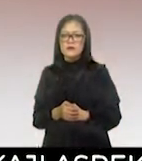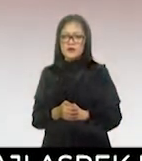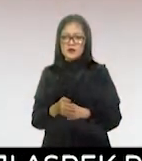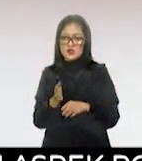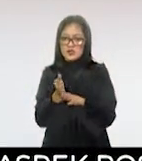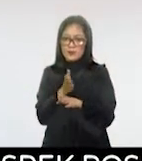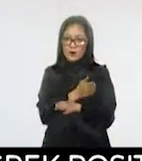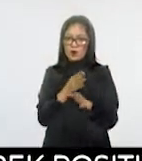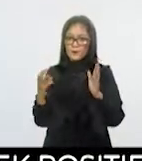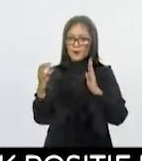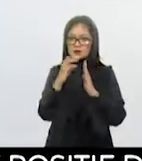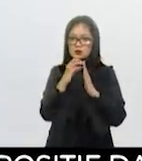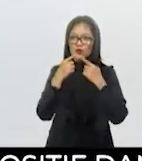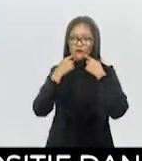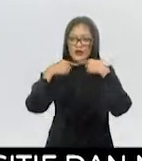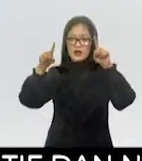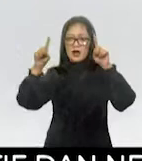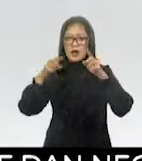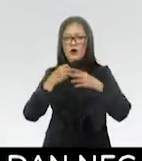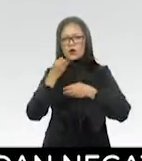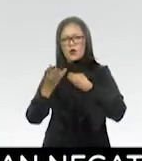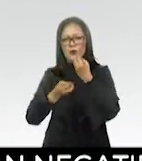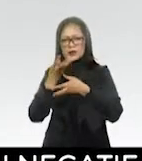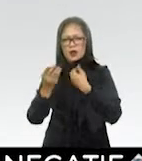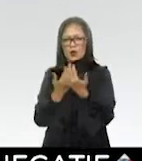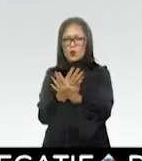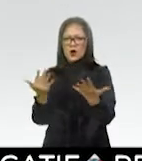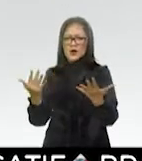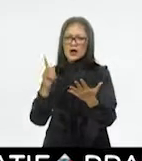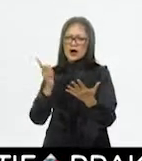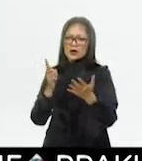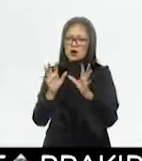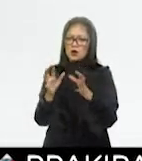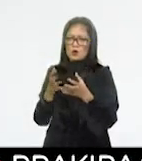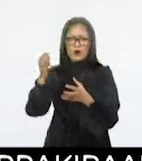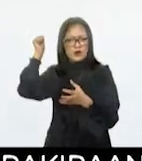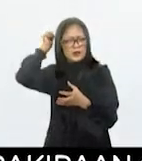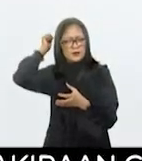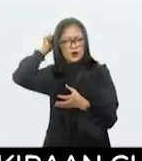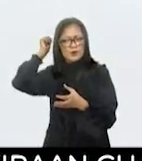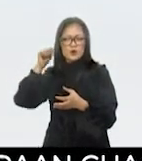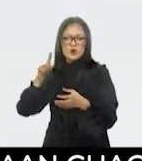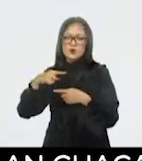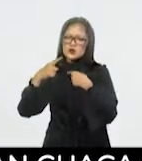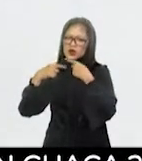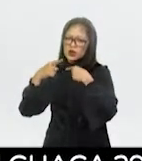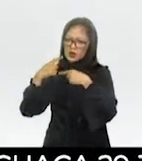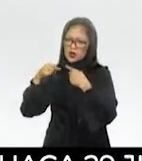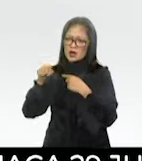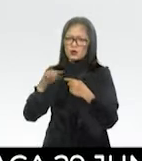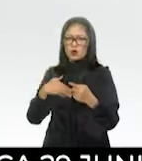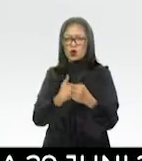unggahan Eta Bonita viral dan mendapat komentar ribuan warga nett termasuk Komnas Perempuan unggahan berisi narasi etap wanita menjadi korban